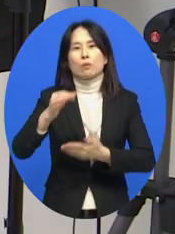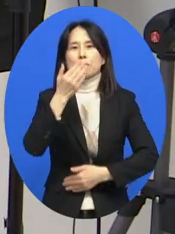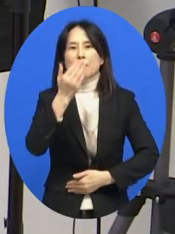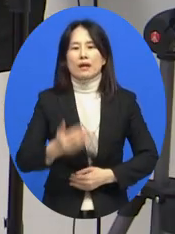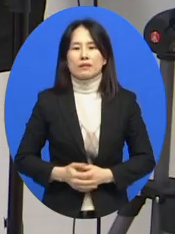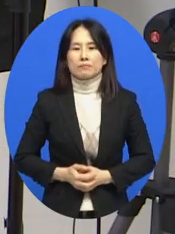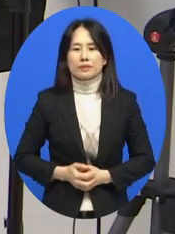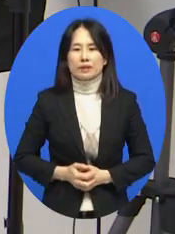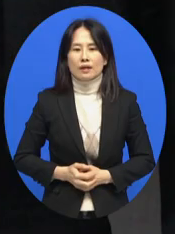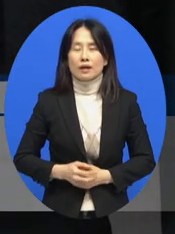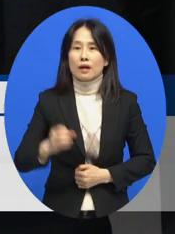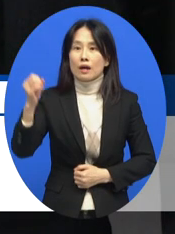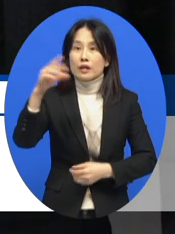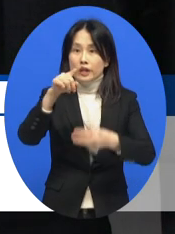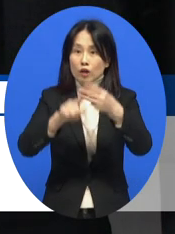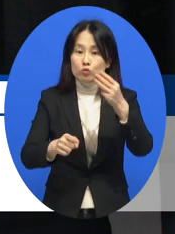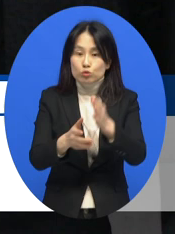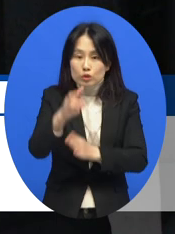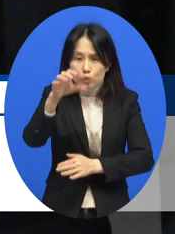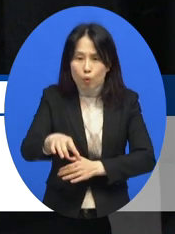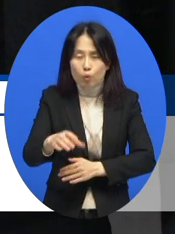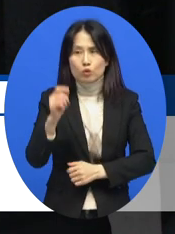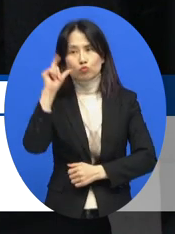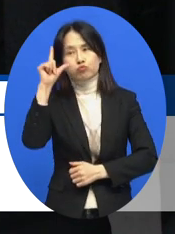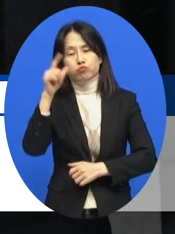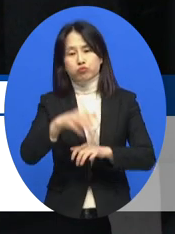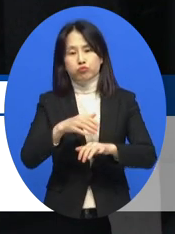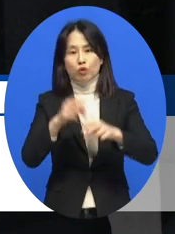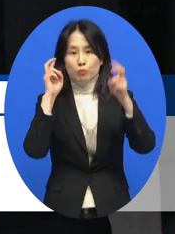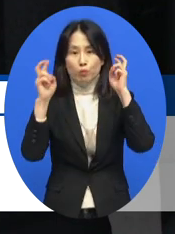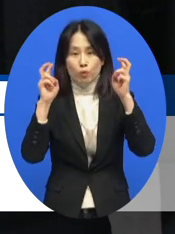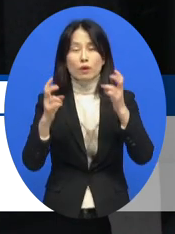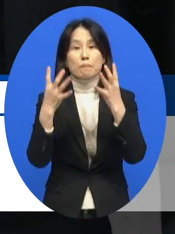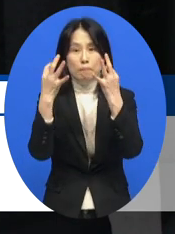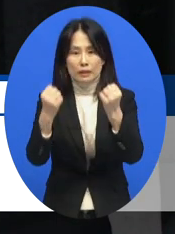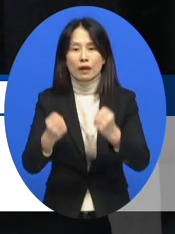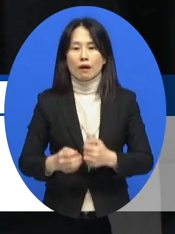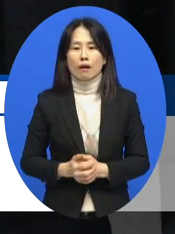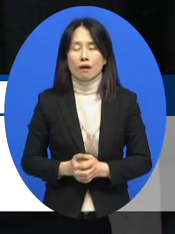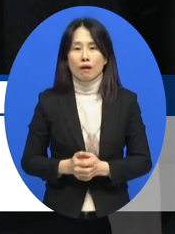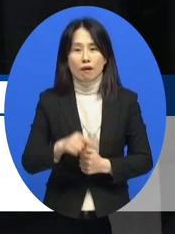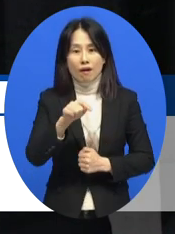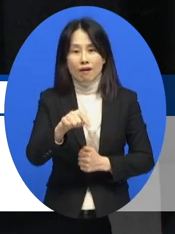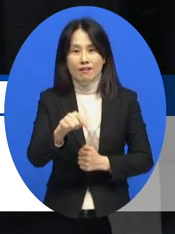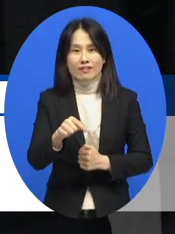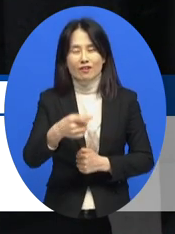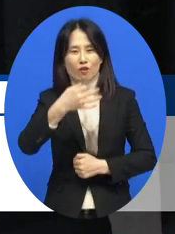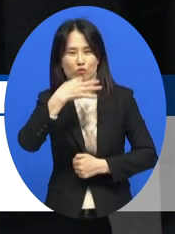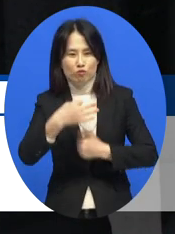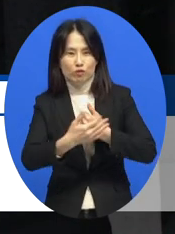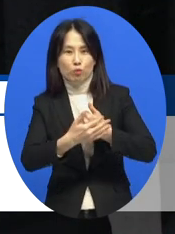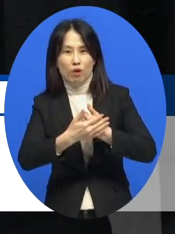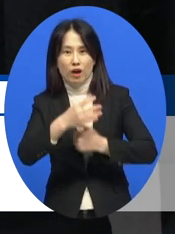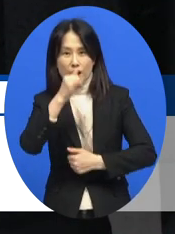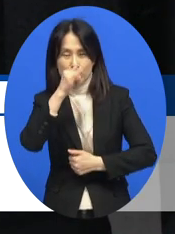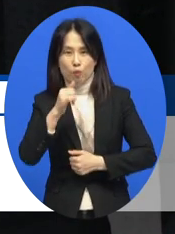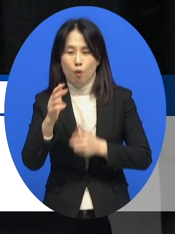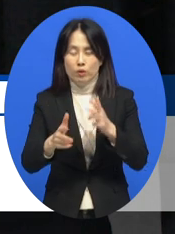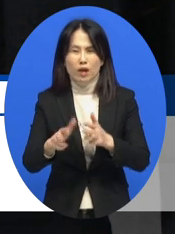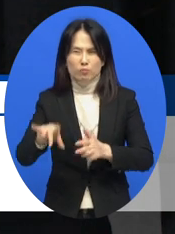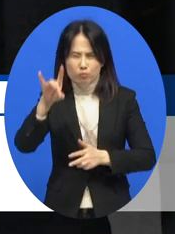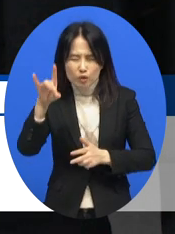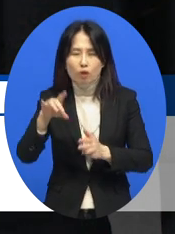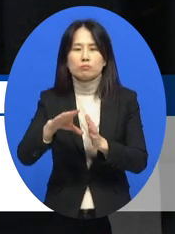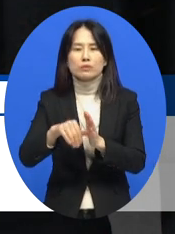있습니다 양주시 생각보다 우수한 섬유소재들이 되게 많아 가지고 그런 부분들을 조금 혜택을 받아서